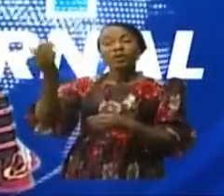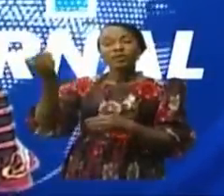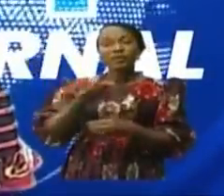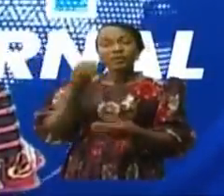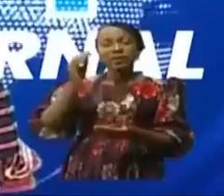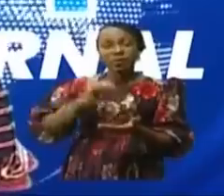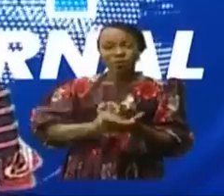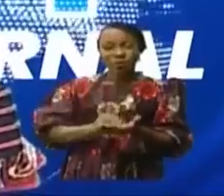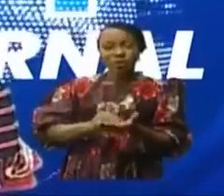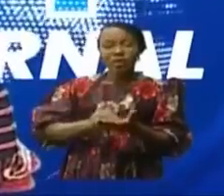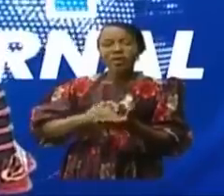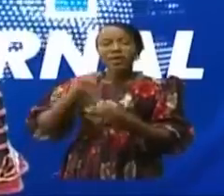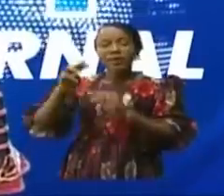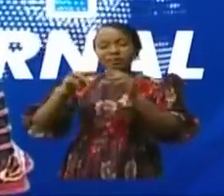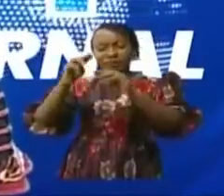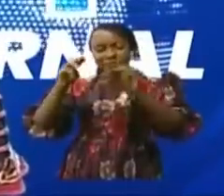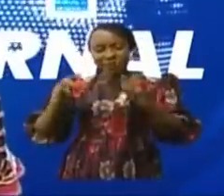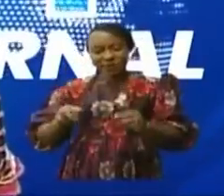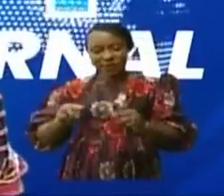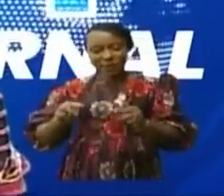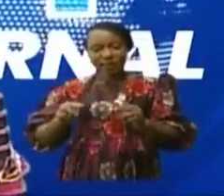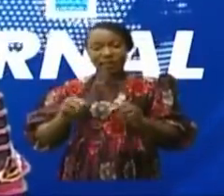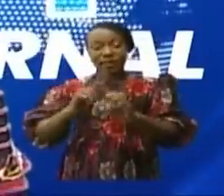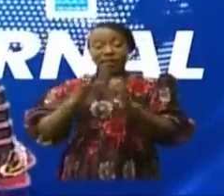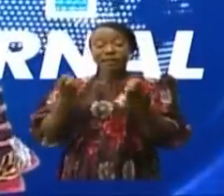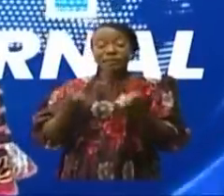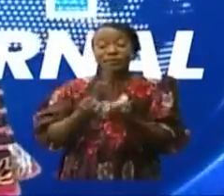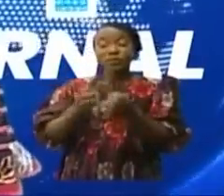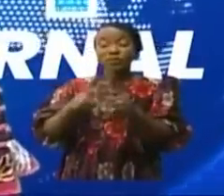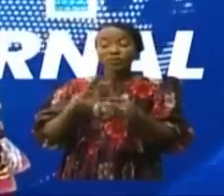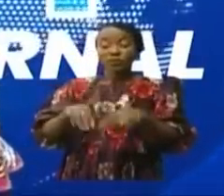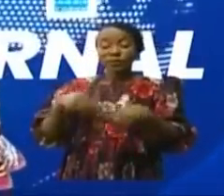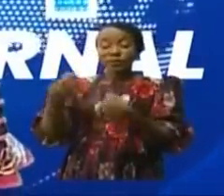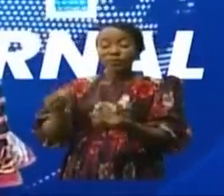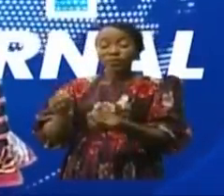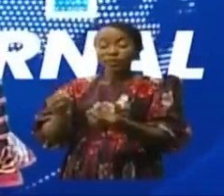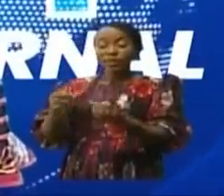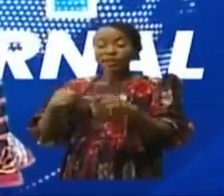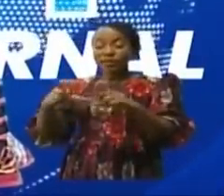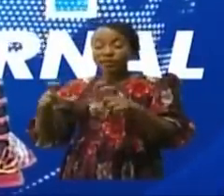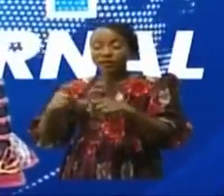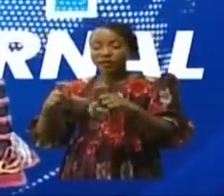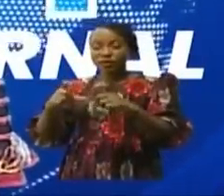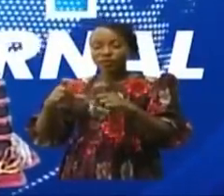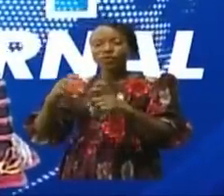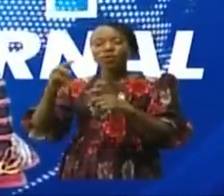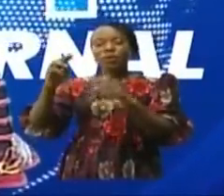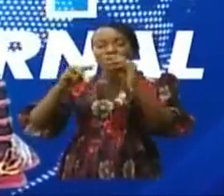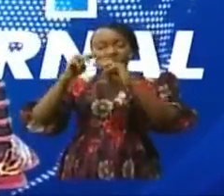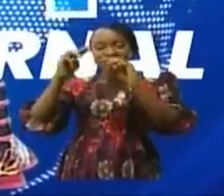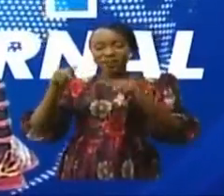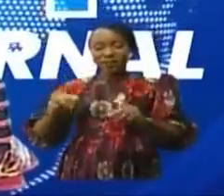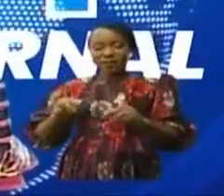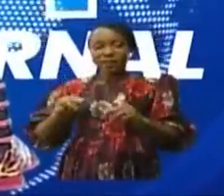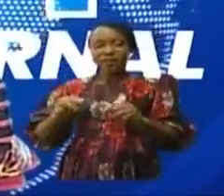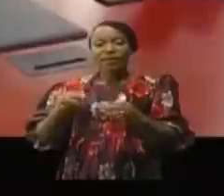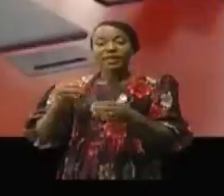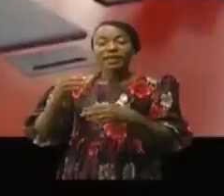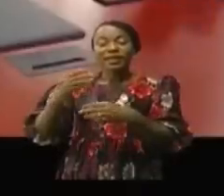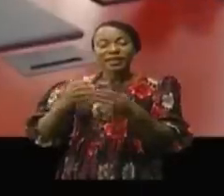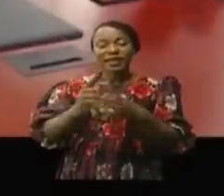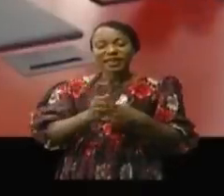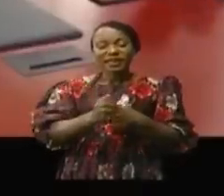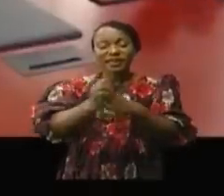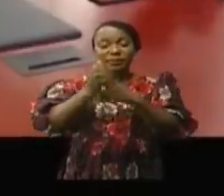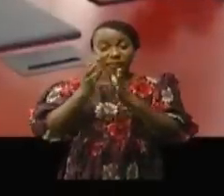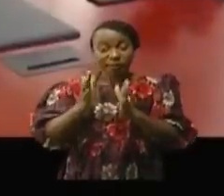de l'artisanat de Brazzaville est à Kinshasa et elle a remis l'invitation de la RDC au ministère de l'entrepreneuriat. Mireille Ndeke.